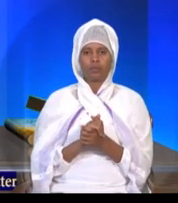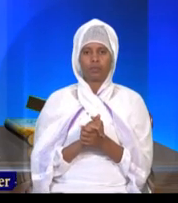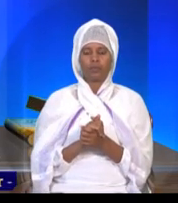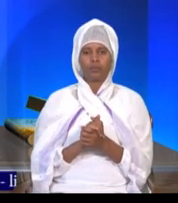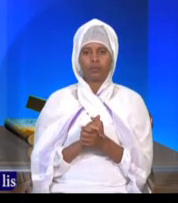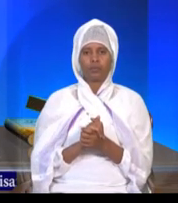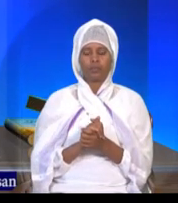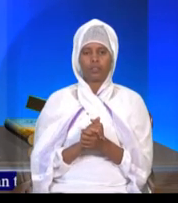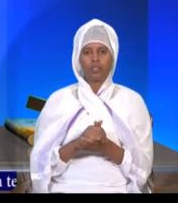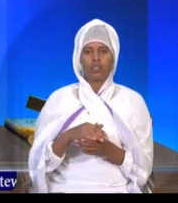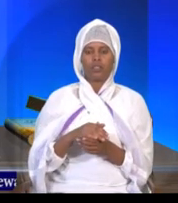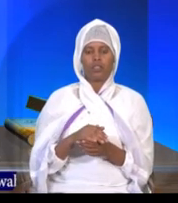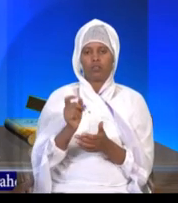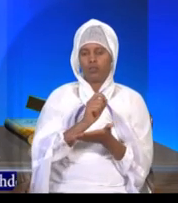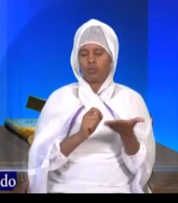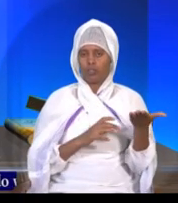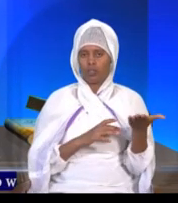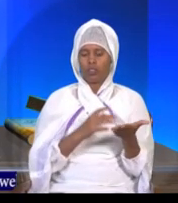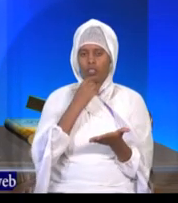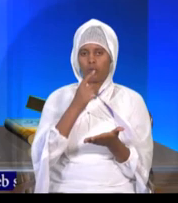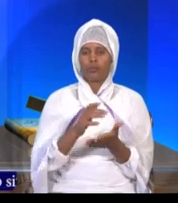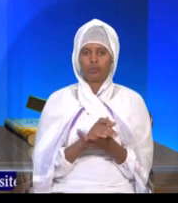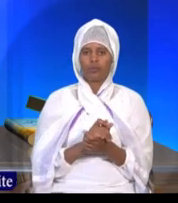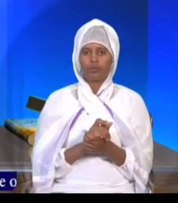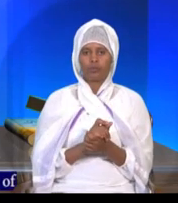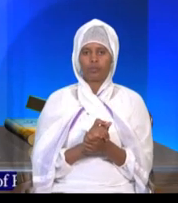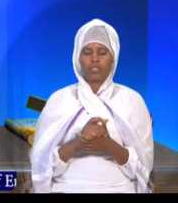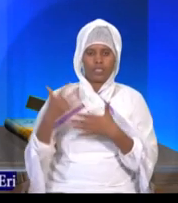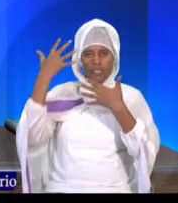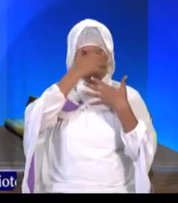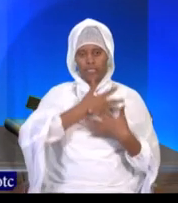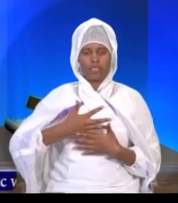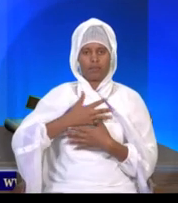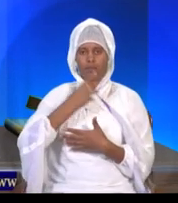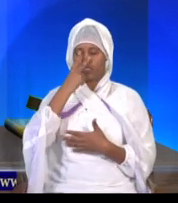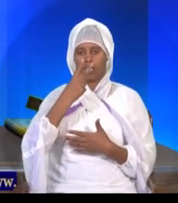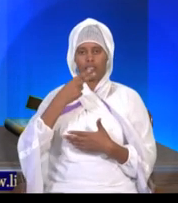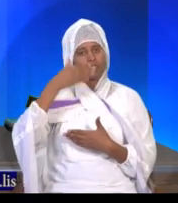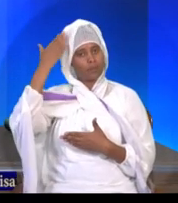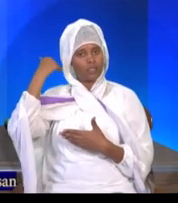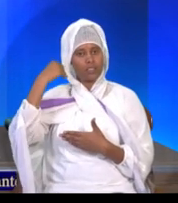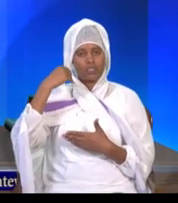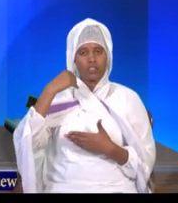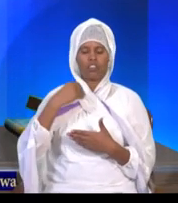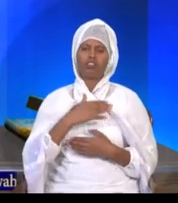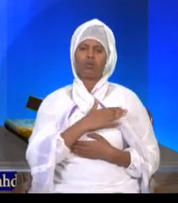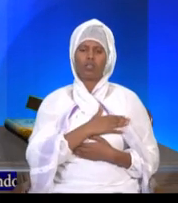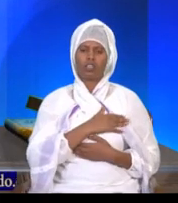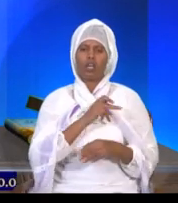ንበርሳቤ ወይ ድማ ኣዚ ባሴባ ኢሎሞ ዘለዉ ፅሑፍ ማለት እዩ ክትሕፀብ ምስ ረኣያ ፈተዋ